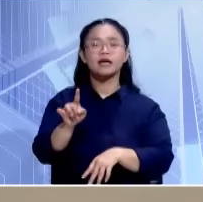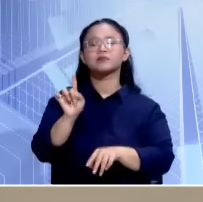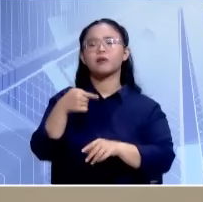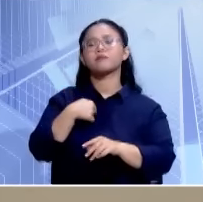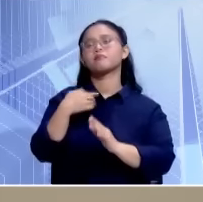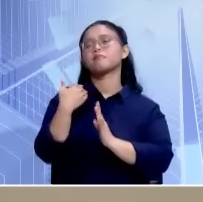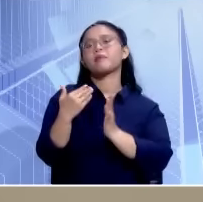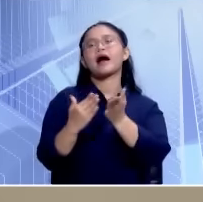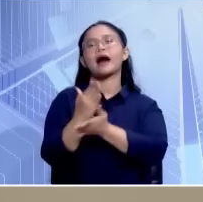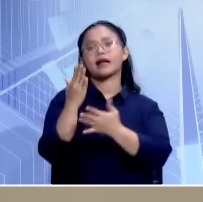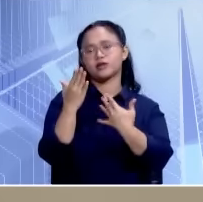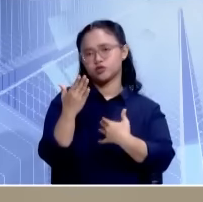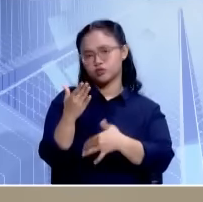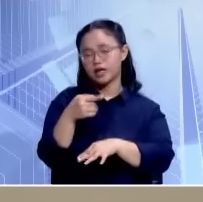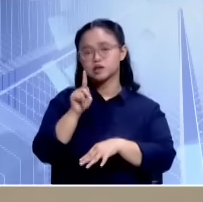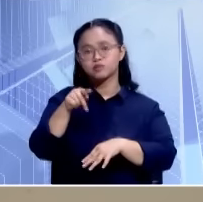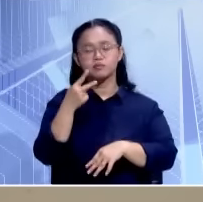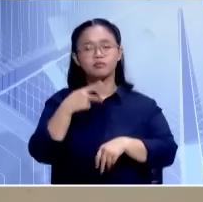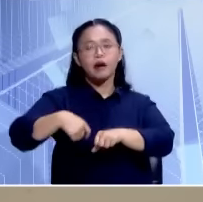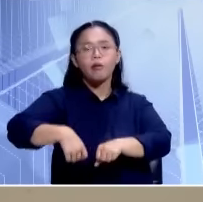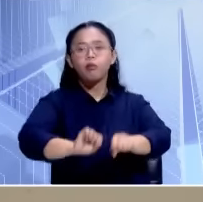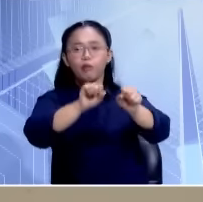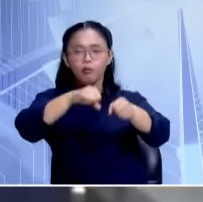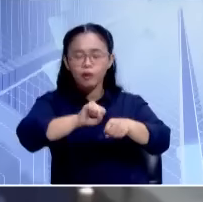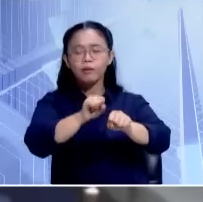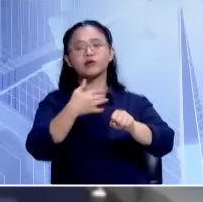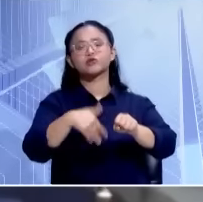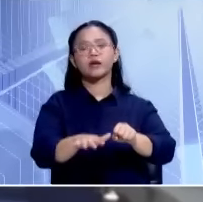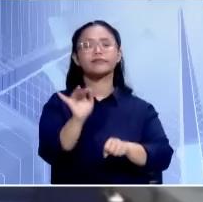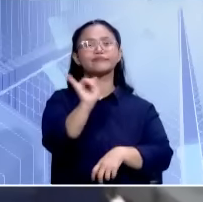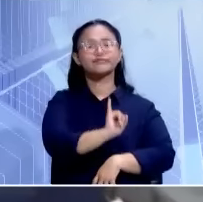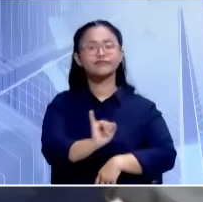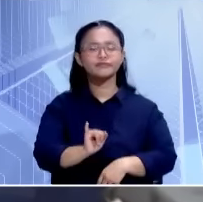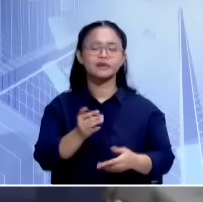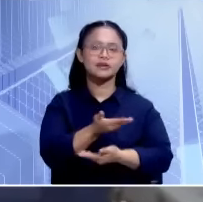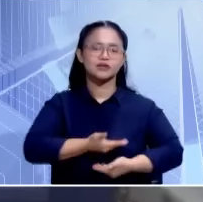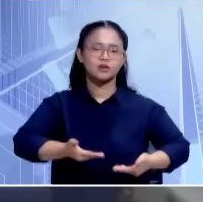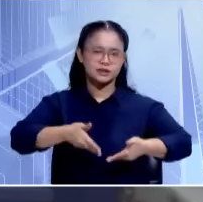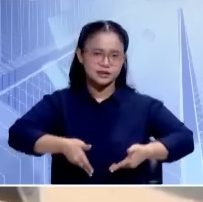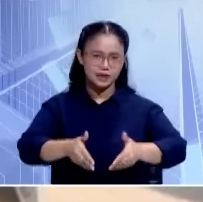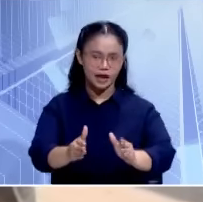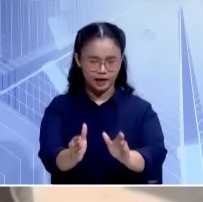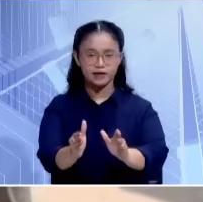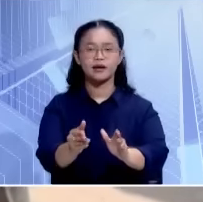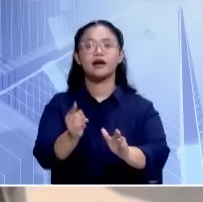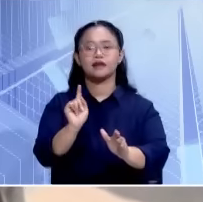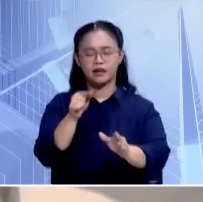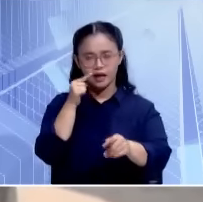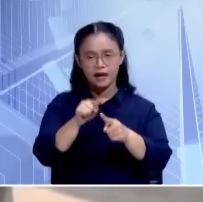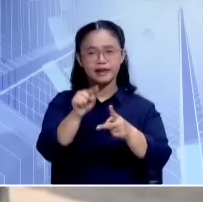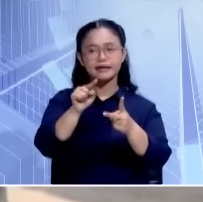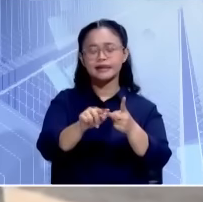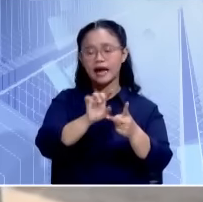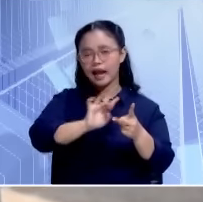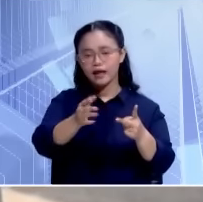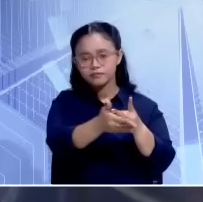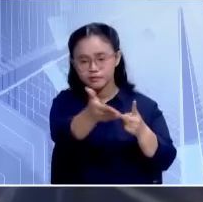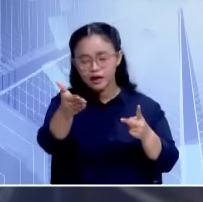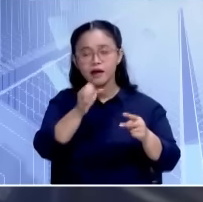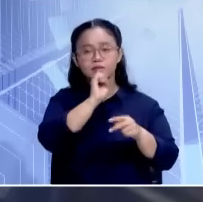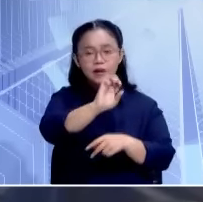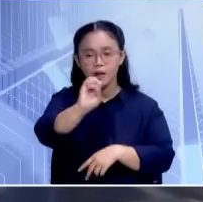pelanggaran, kita tilang sesuai dengan pasal yang disangkakan. Selain bijak di jalan raya, polisi juga menghimbau